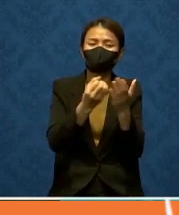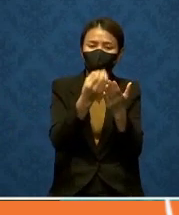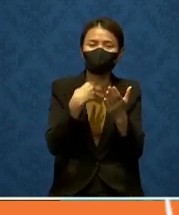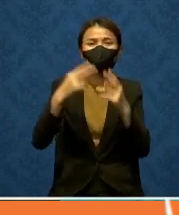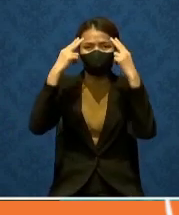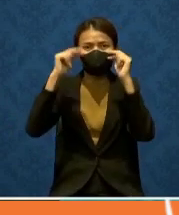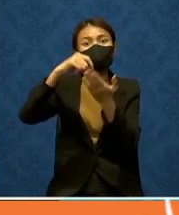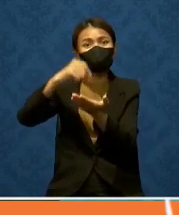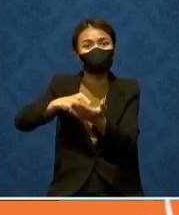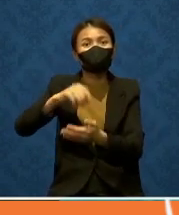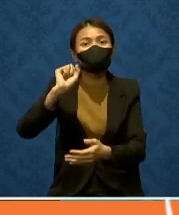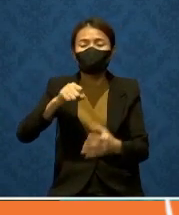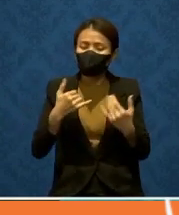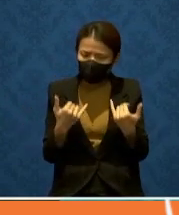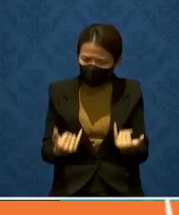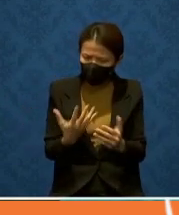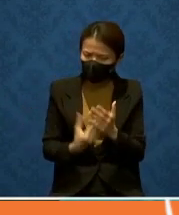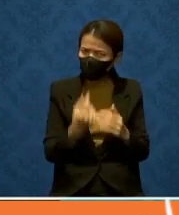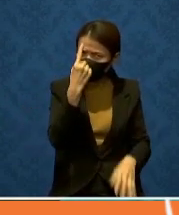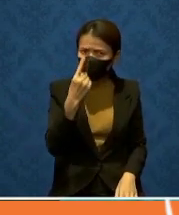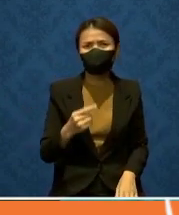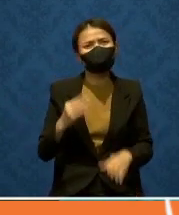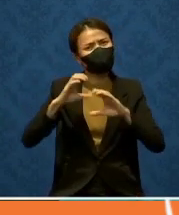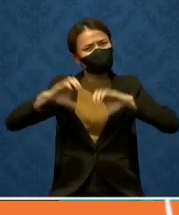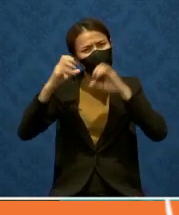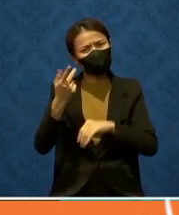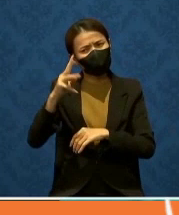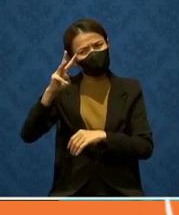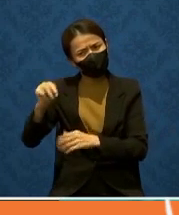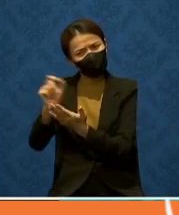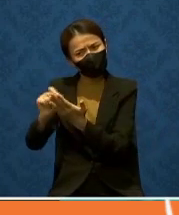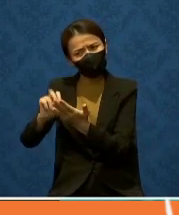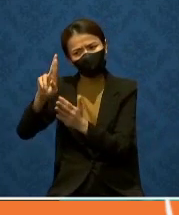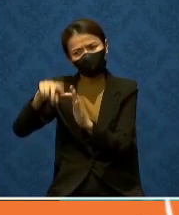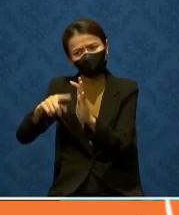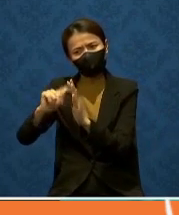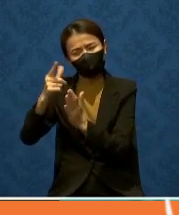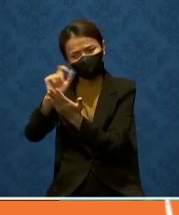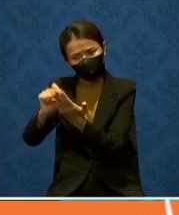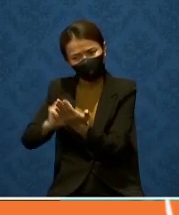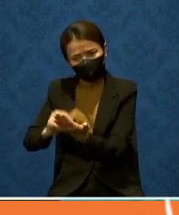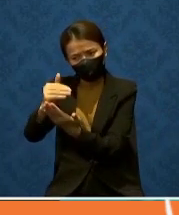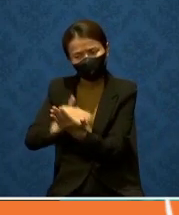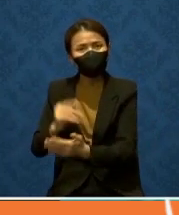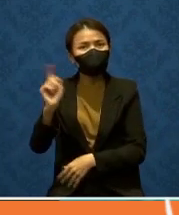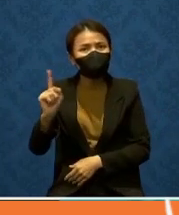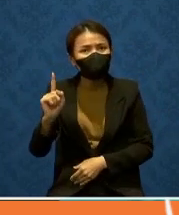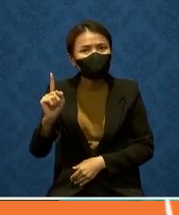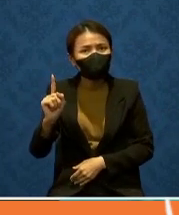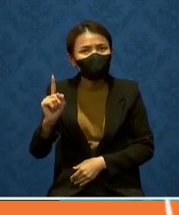งที่มันขาดไปคือร่างของรัฐบาลร่างของครม.อยู่ตรงไหนเราไม่อยากจะเห็นบรรยากาศของการทำงานกฎหม